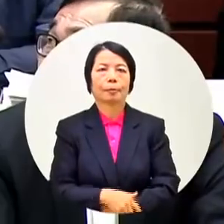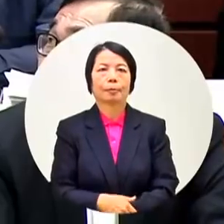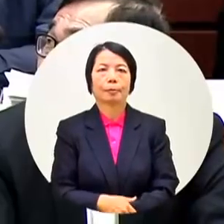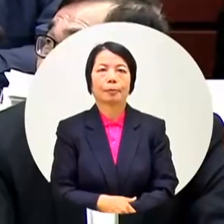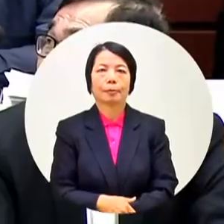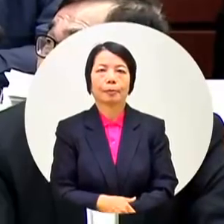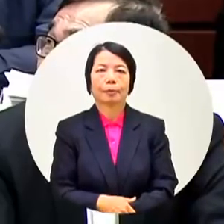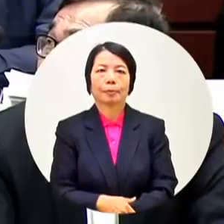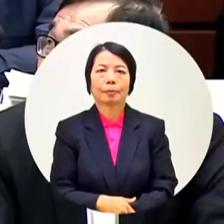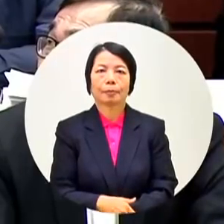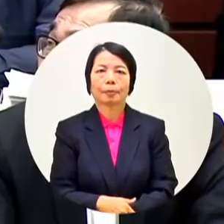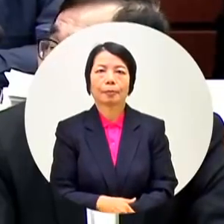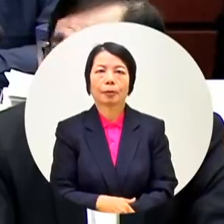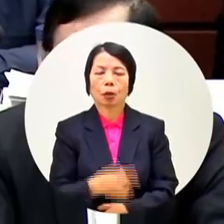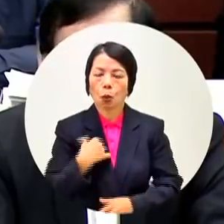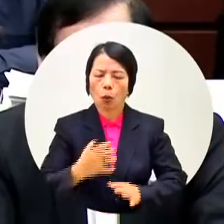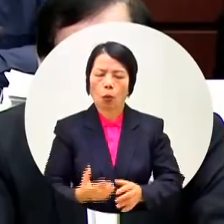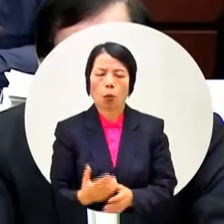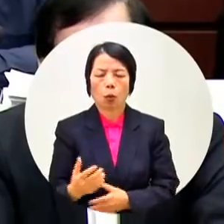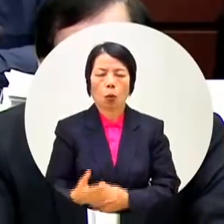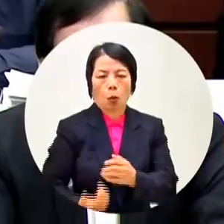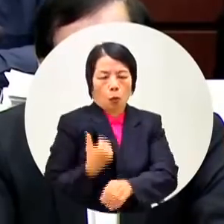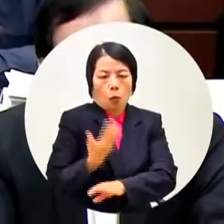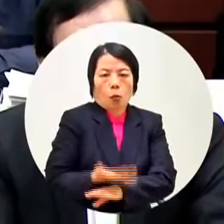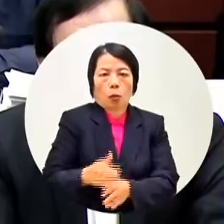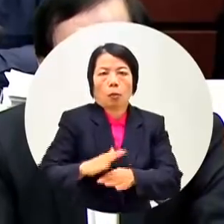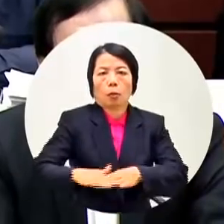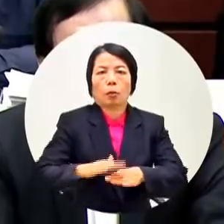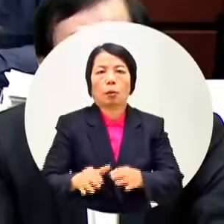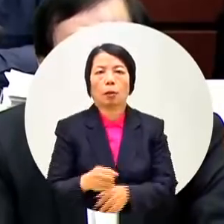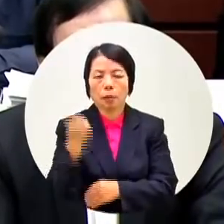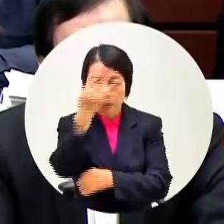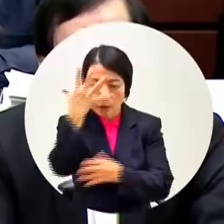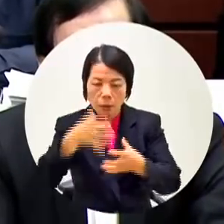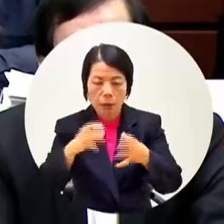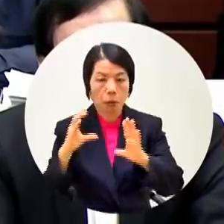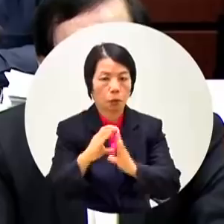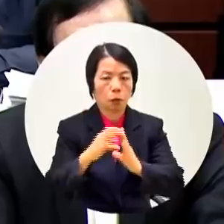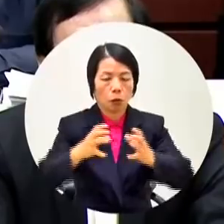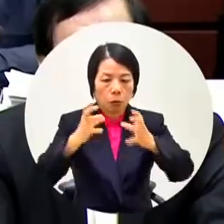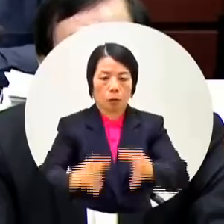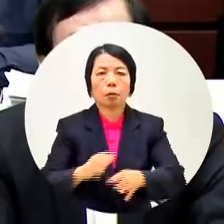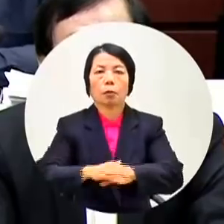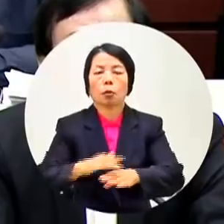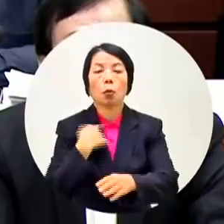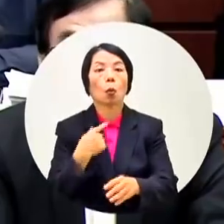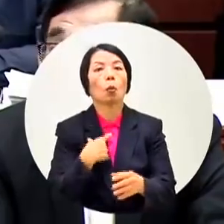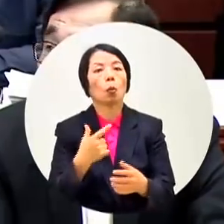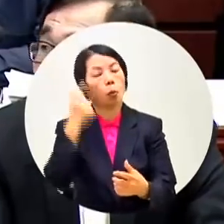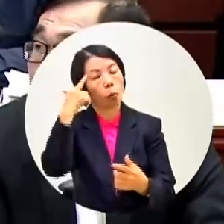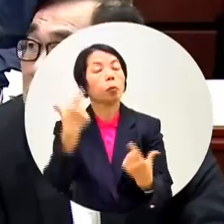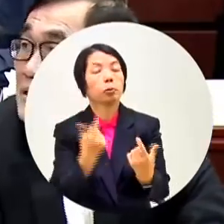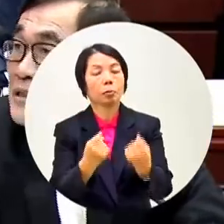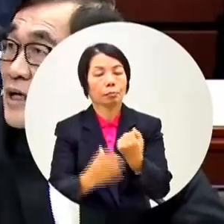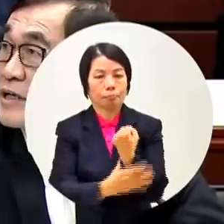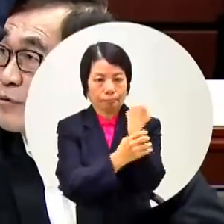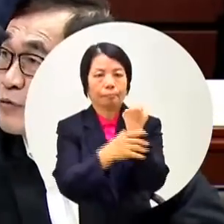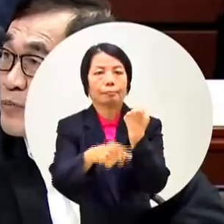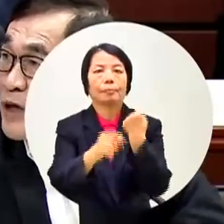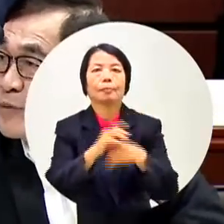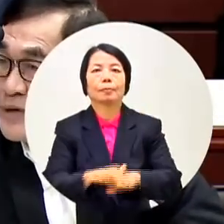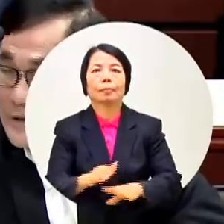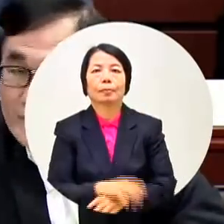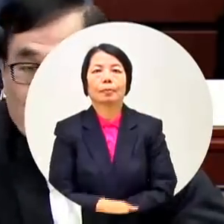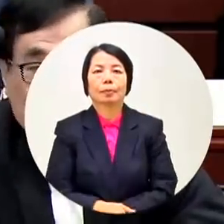且很快就会成立青年局。 那青年局我知道，我也支持哈。 一定爱 做。但是10万你做会到未？妈，你的二月主席报告你做会